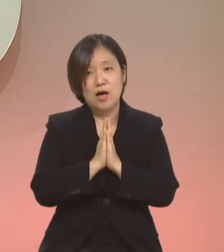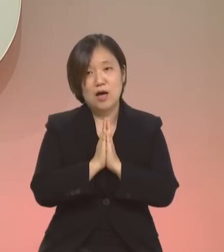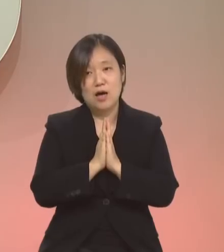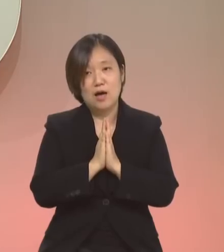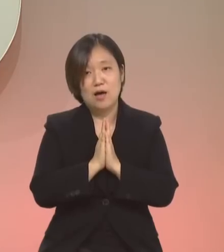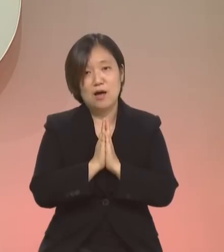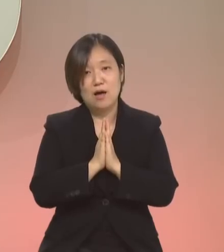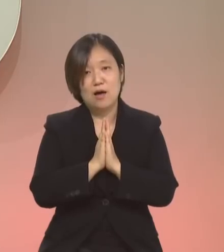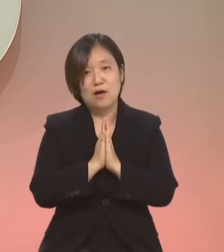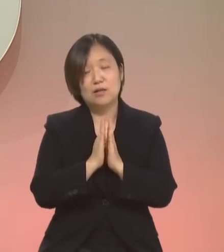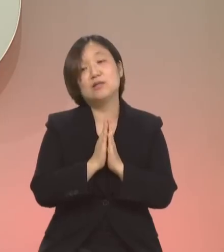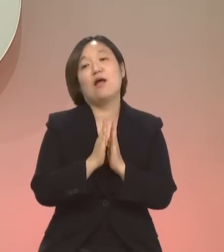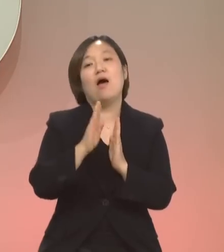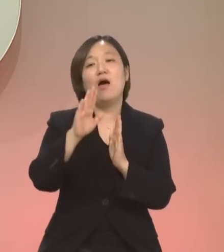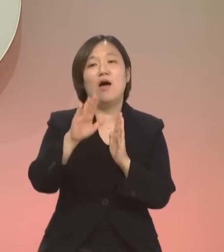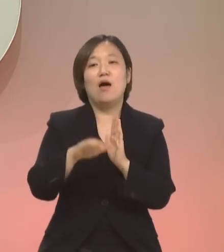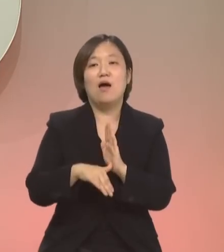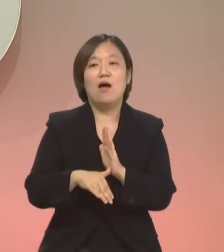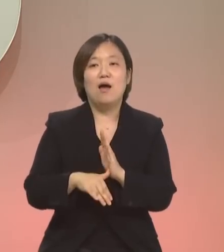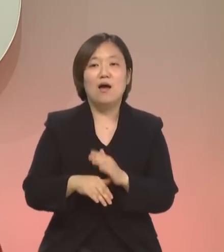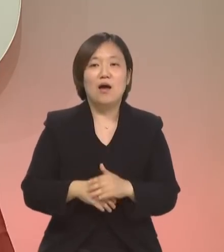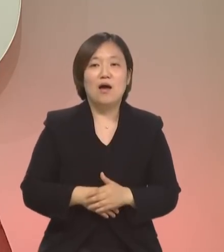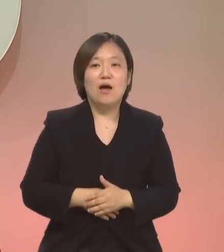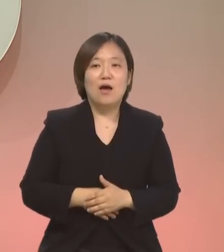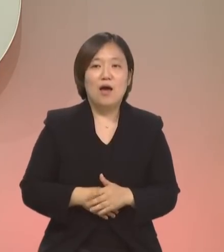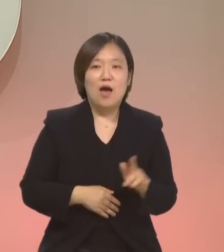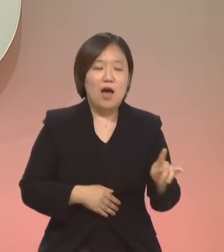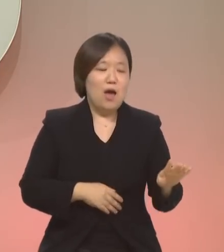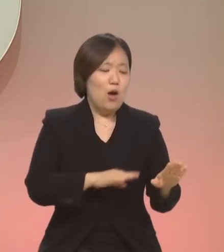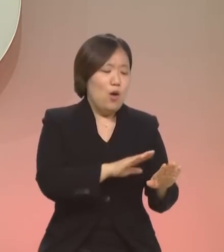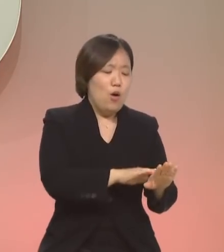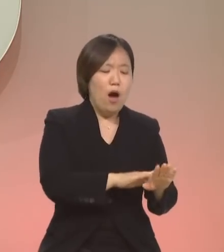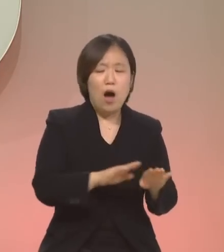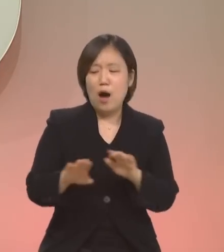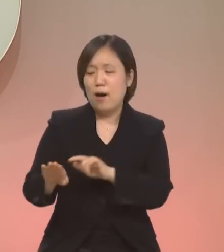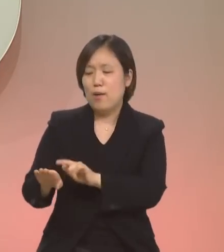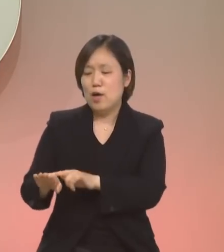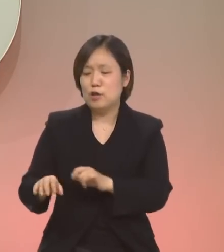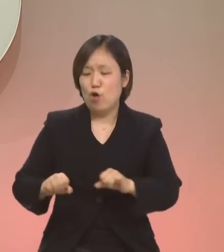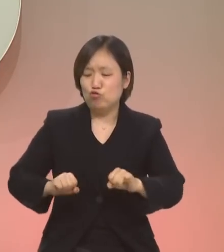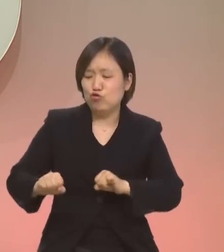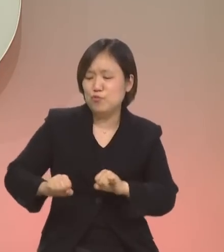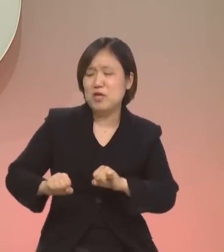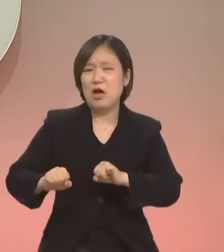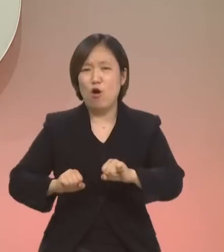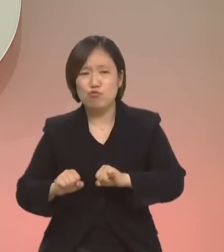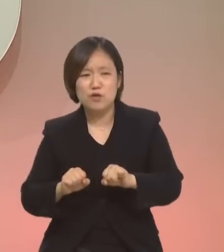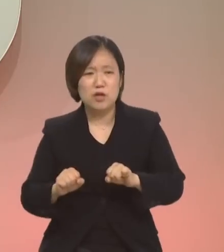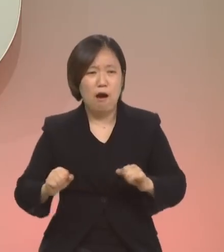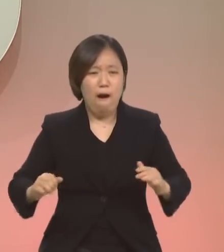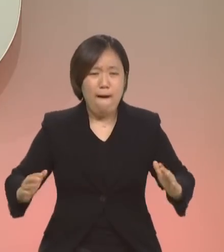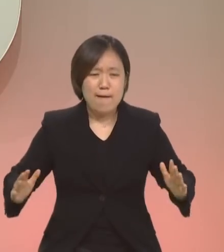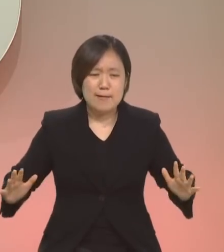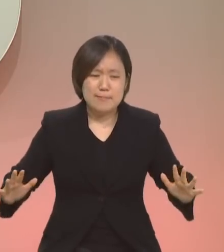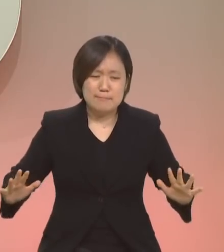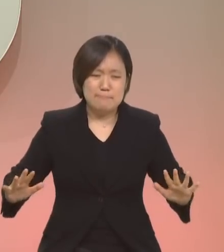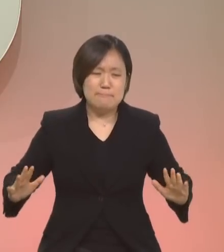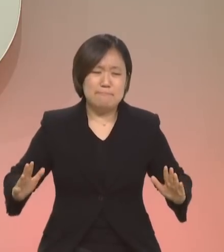앞에서 딱 합장을 했는데 양손을 모아서 합장하는 데까지 그냥